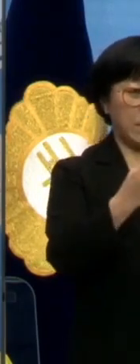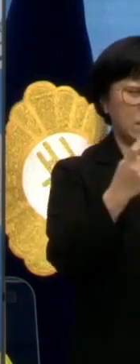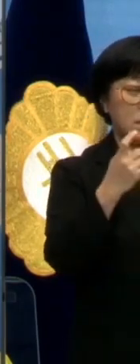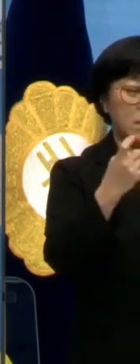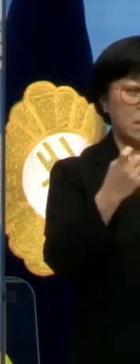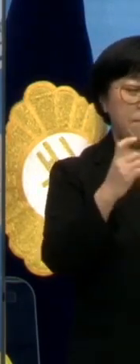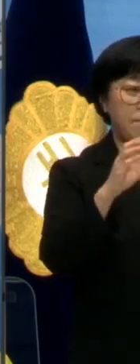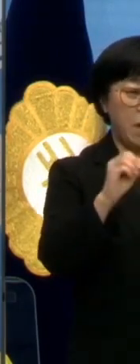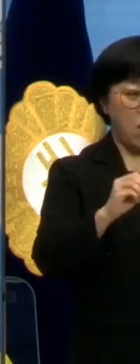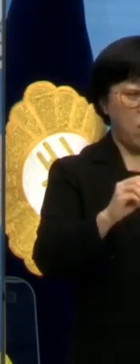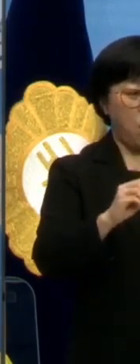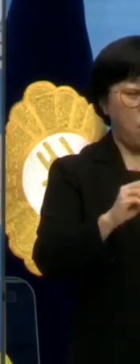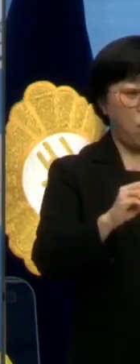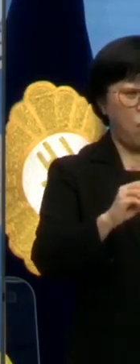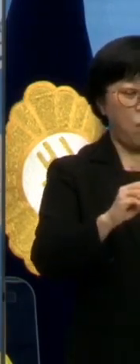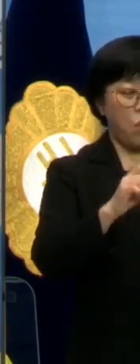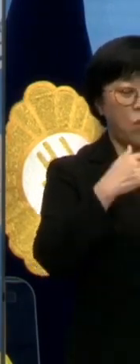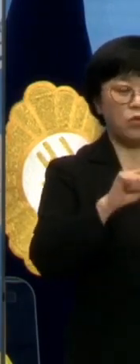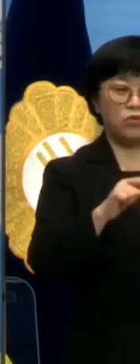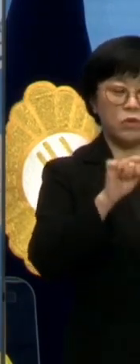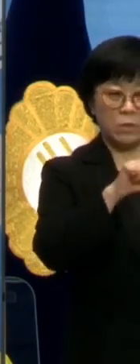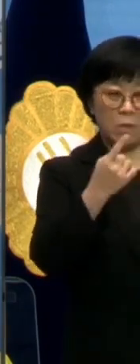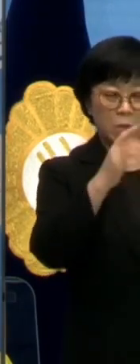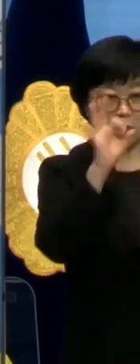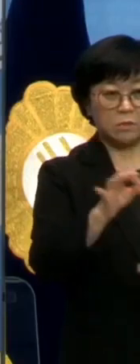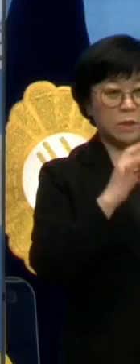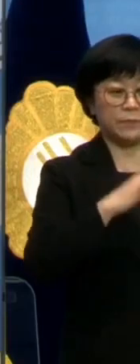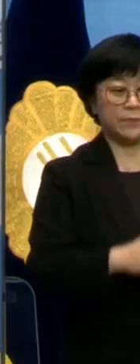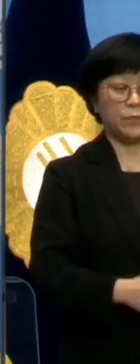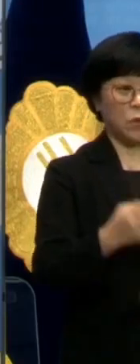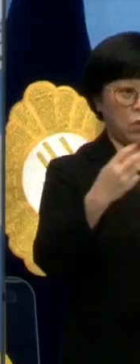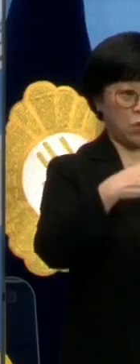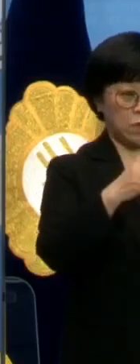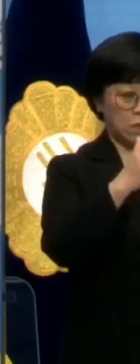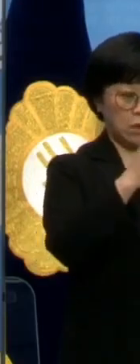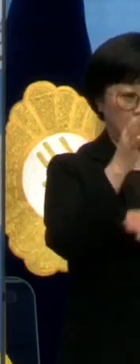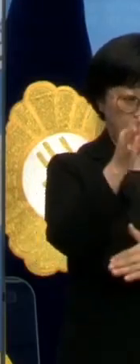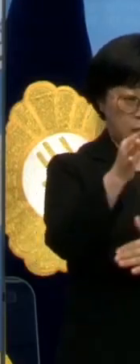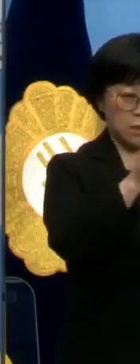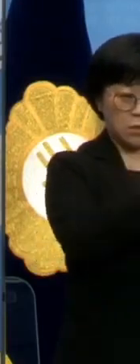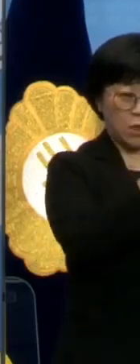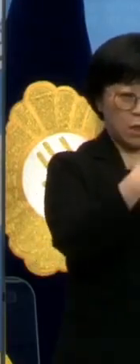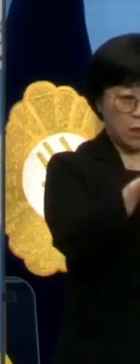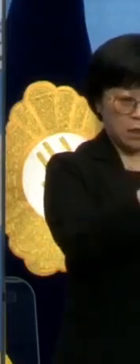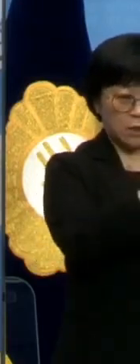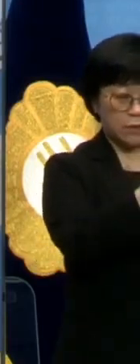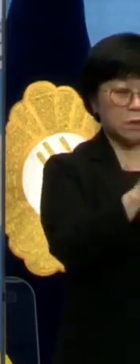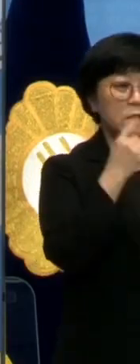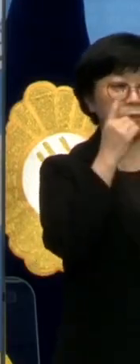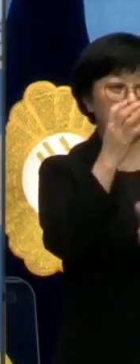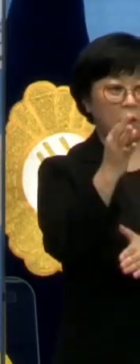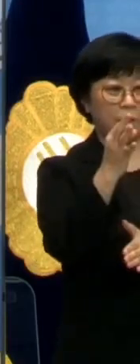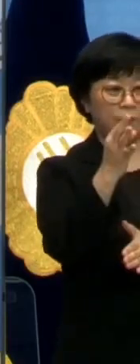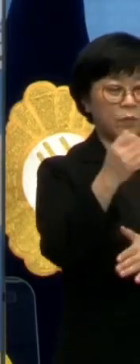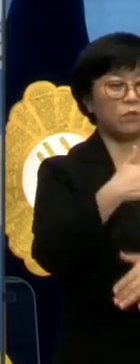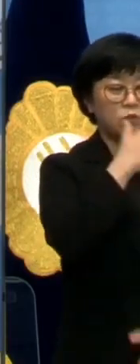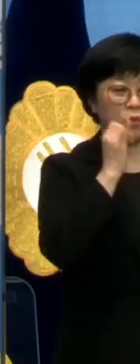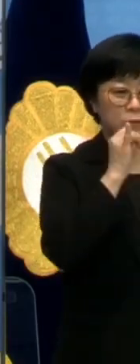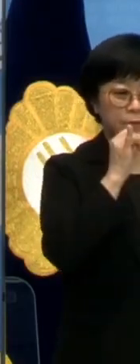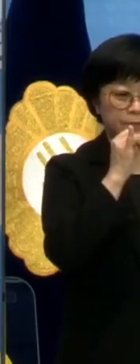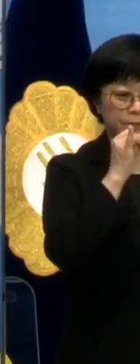호로 6.1%밖에 되지 않습니다. 또한 주거비를 지원하는 주거급여 역시 매우